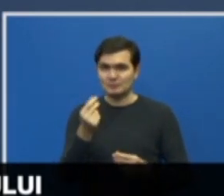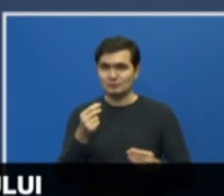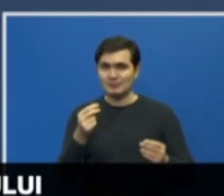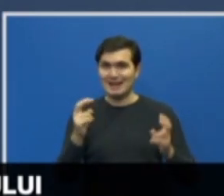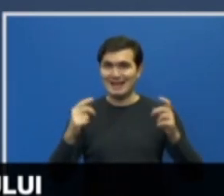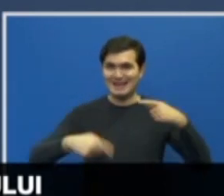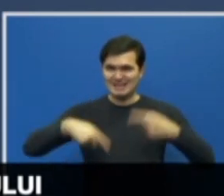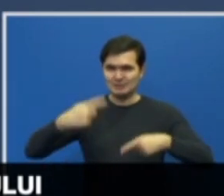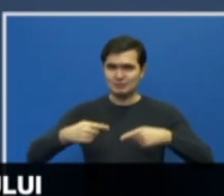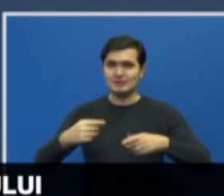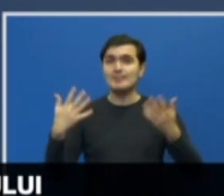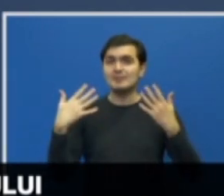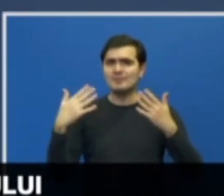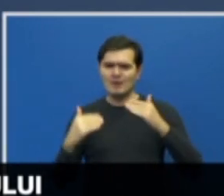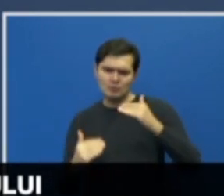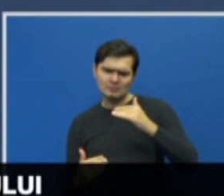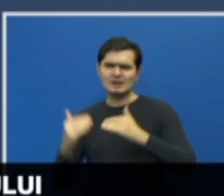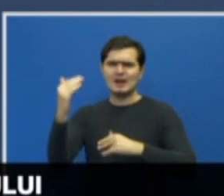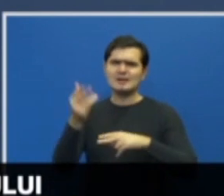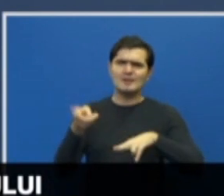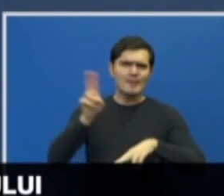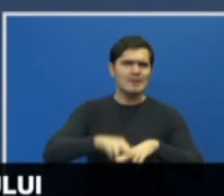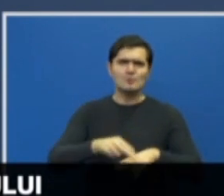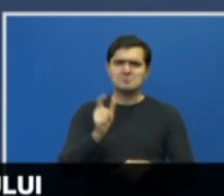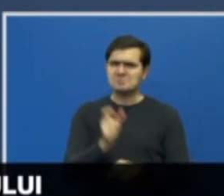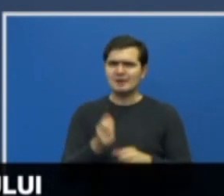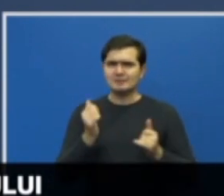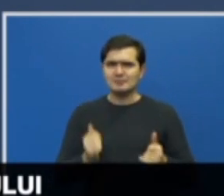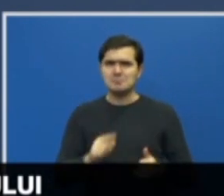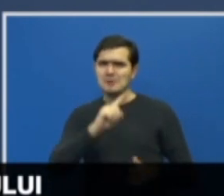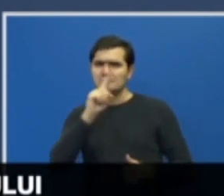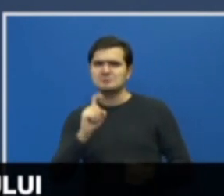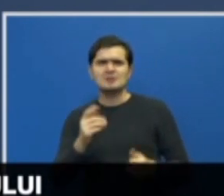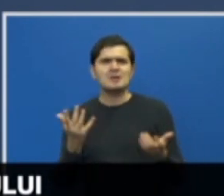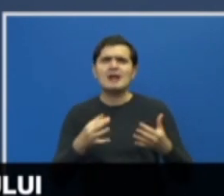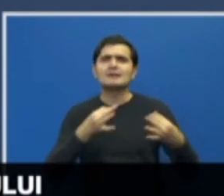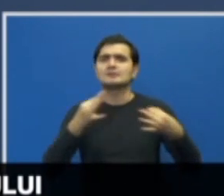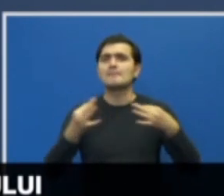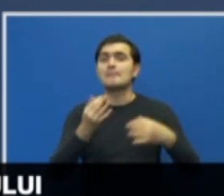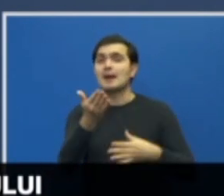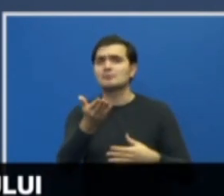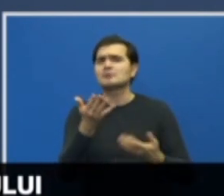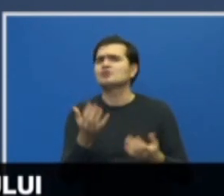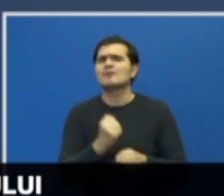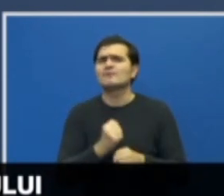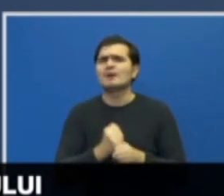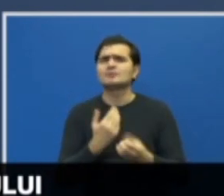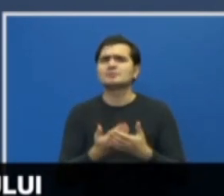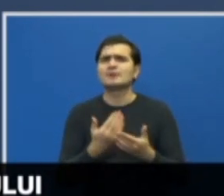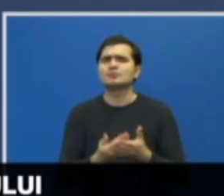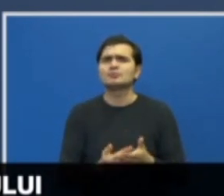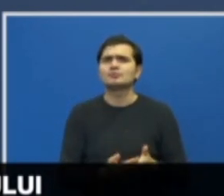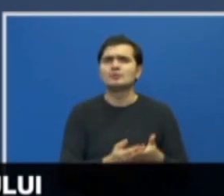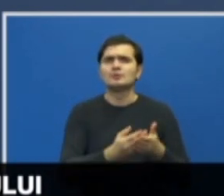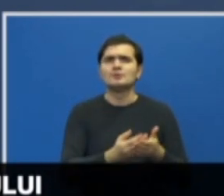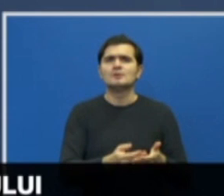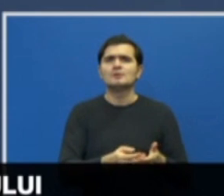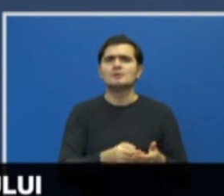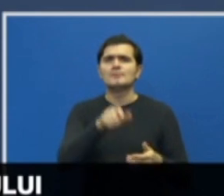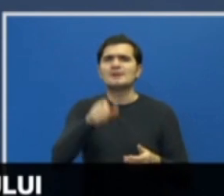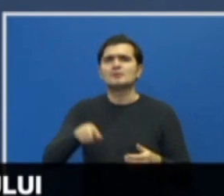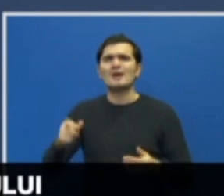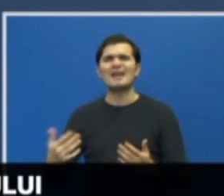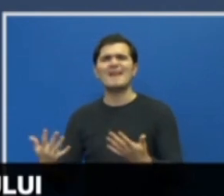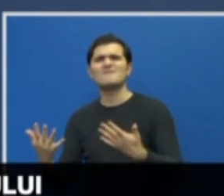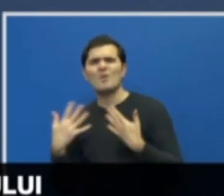primăvară, deci vor fi și mai mari decât sunt în prezent. Ce planuri aveți până la urmă? Ce se poate face mai ales pentru categoriile vulnerabile în condiții în care expiră toate aceste